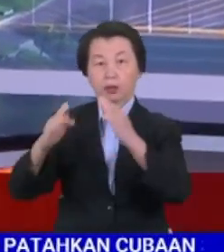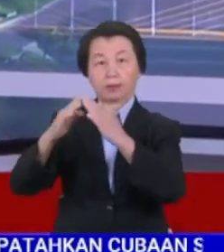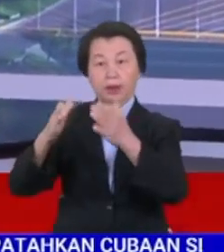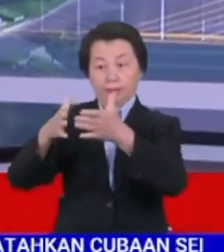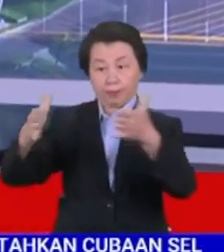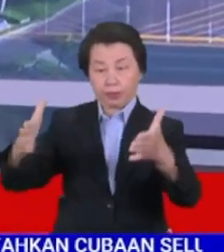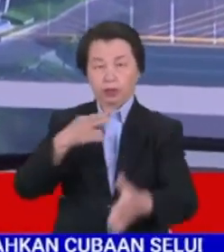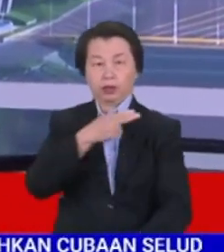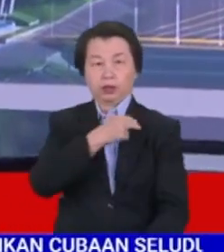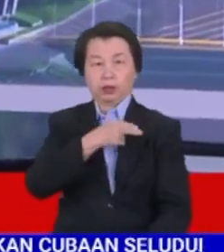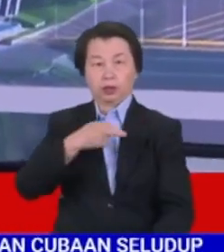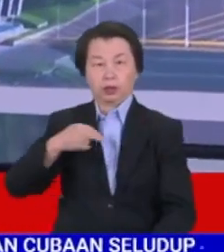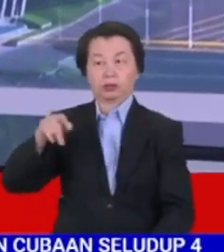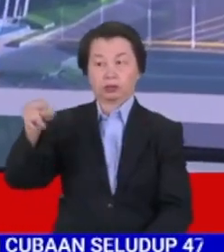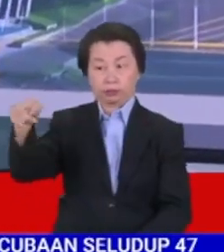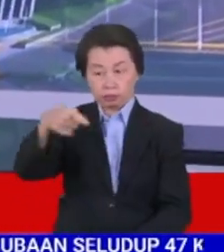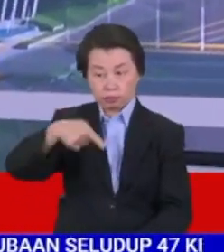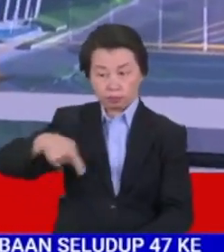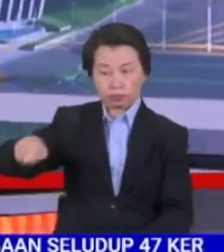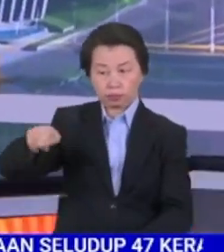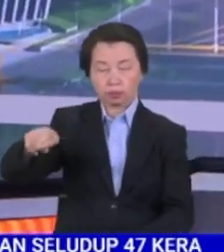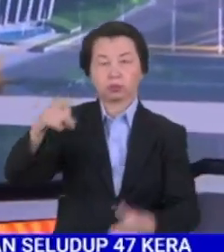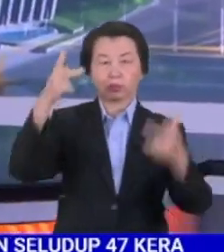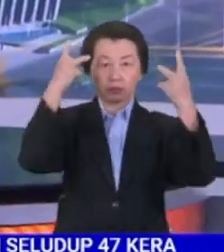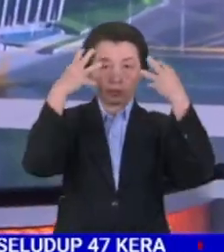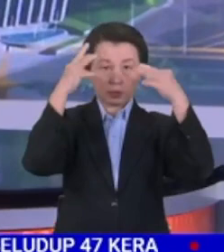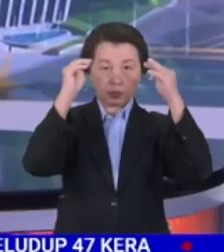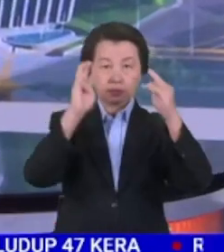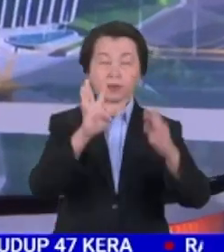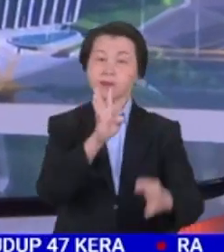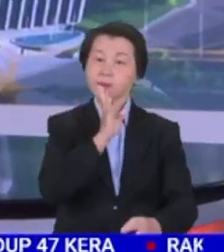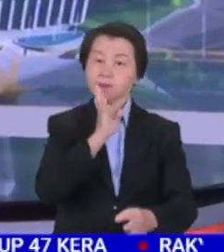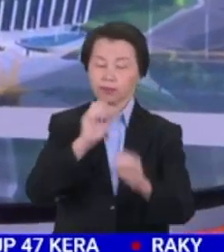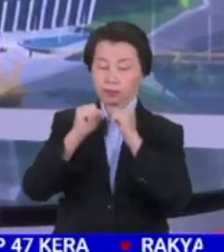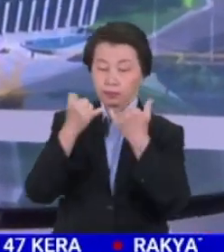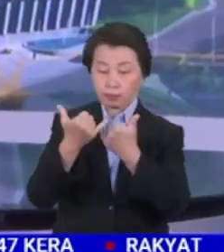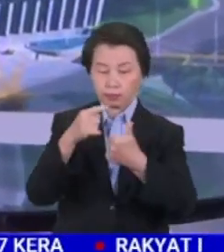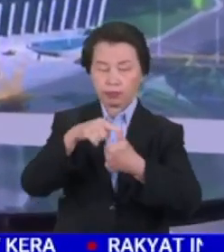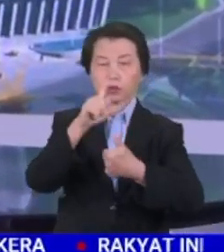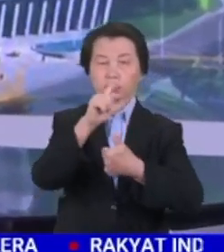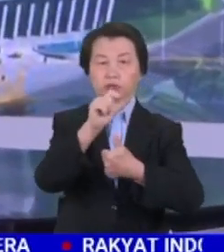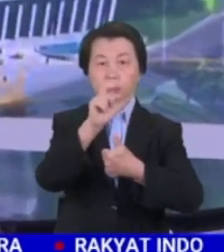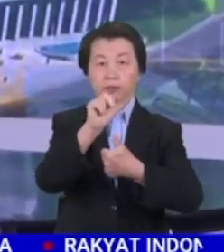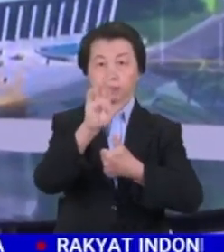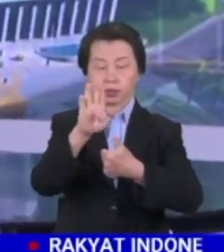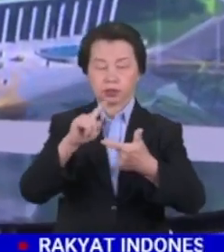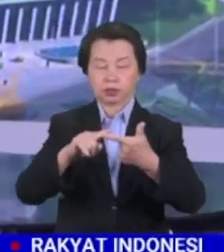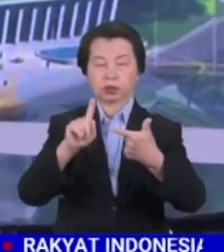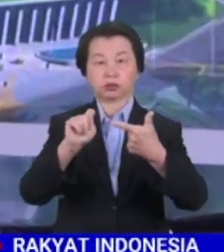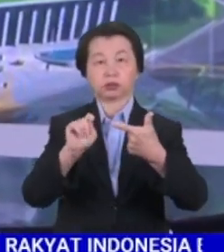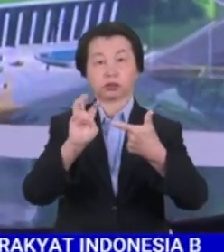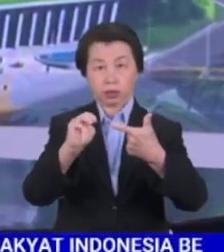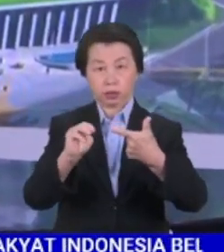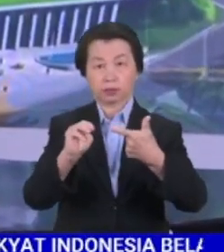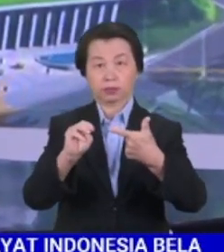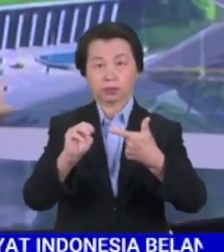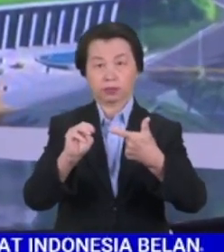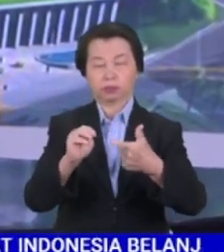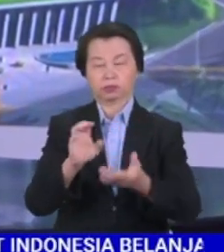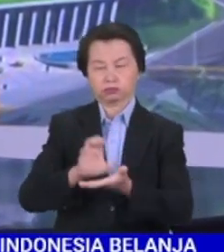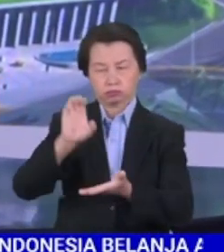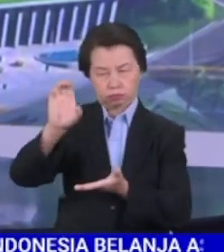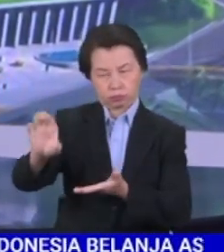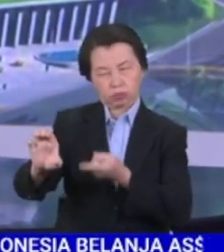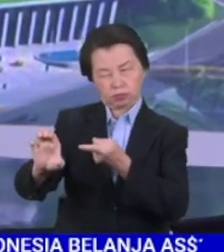Baharu Indonesia iaitu Nusantara. Perdana Menteri berkata antara syarikat itu ialah Tenaga Nasional Berhad dan Telekom Malaysia Berhad.